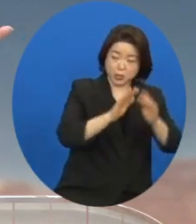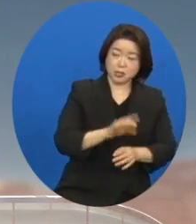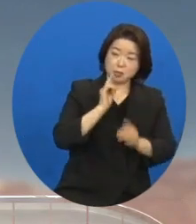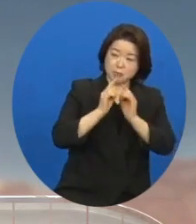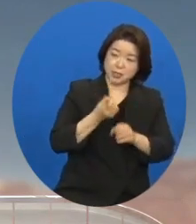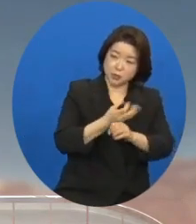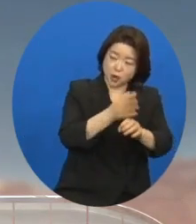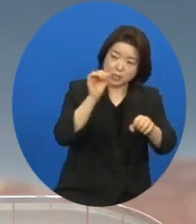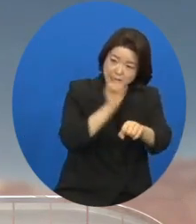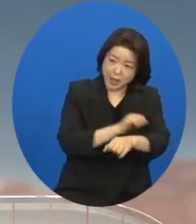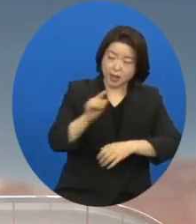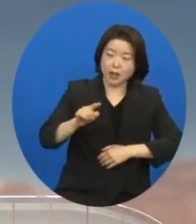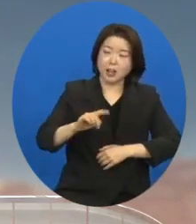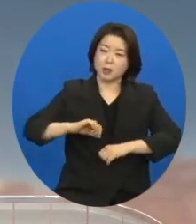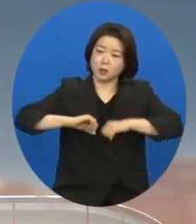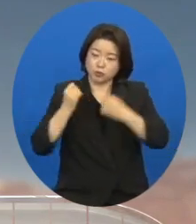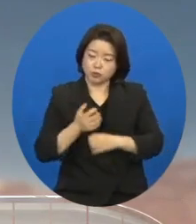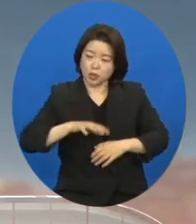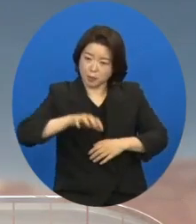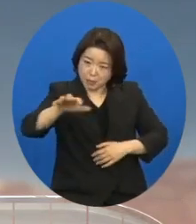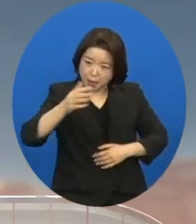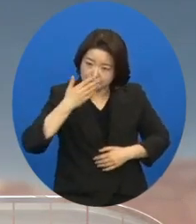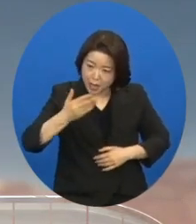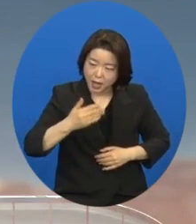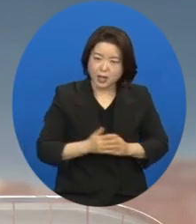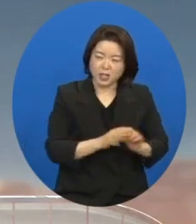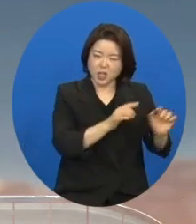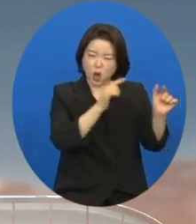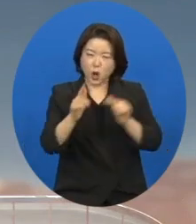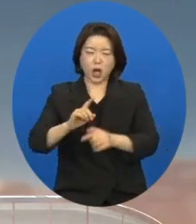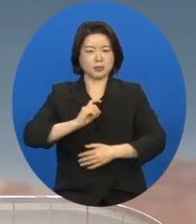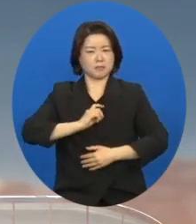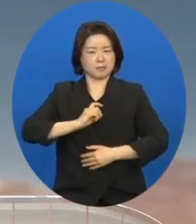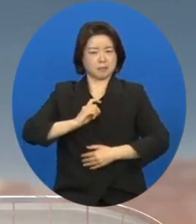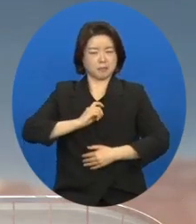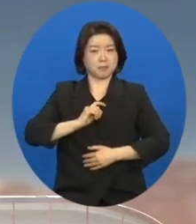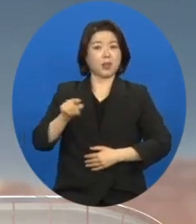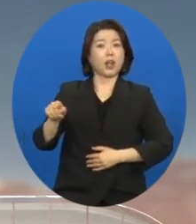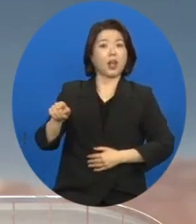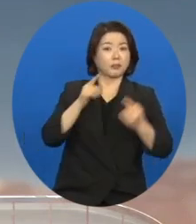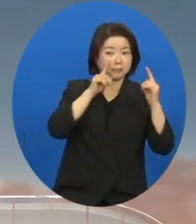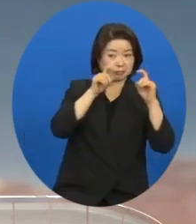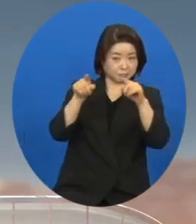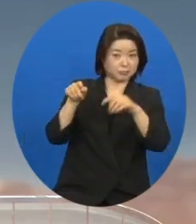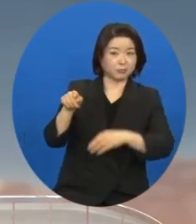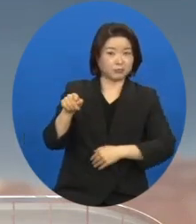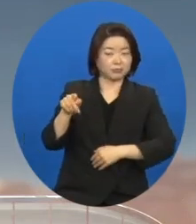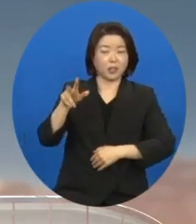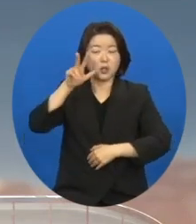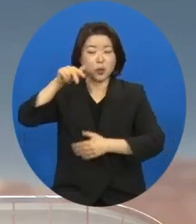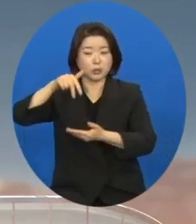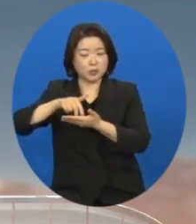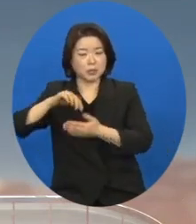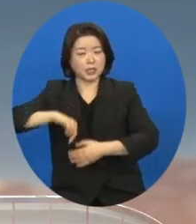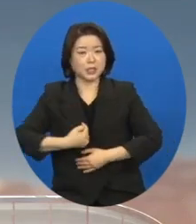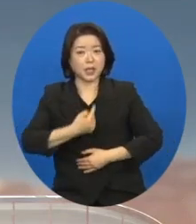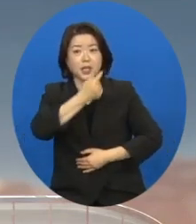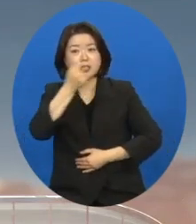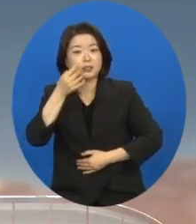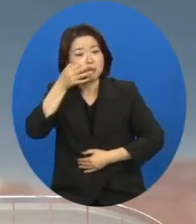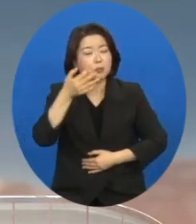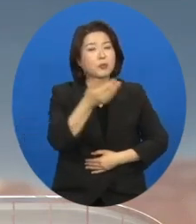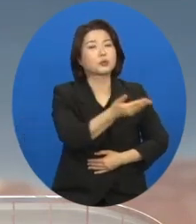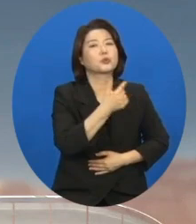수 있을까? 정말 순종하며 나아갈 수 있을까? 여러 가지 의구심이 있죠. 여호수아 입장에서는 자기를 증명해 보고 싶은 마음이 있을 겁니다. 근데